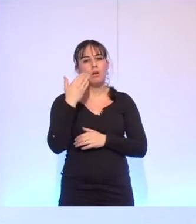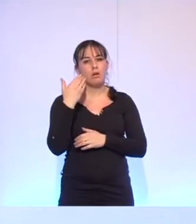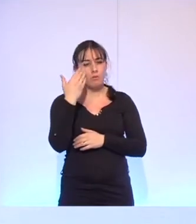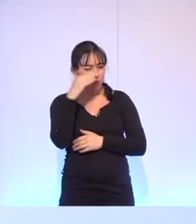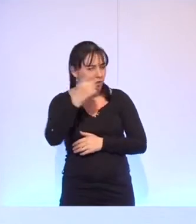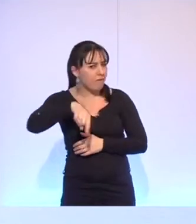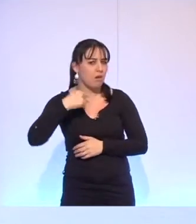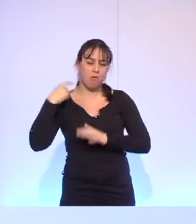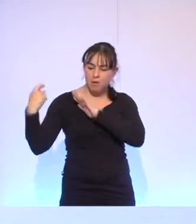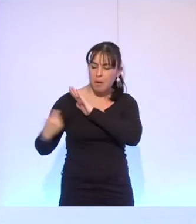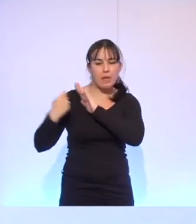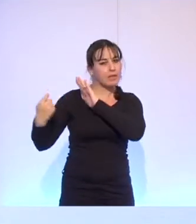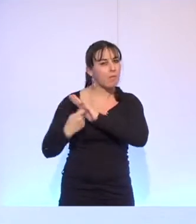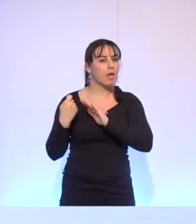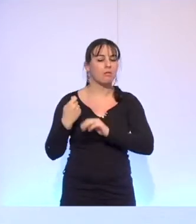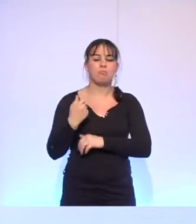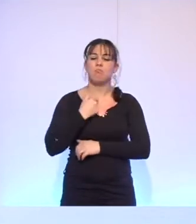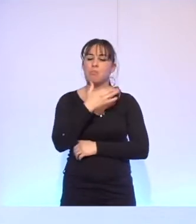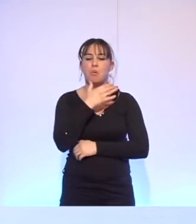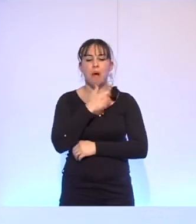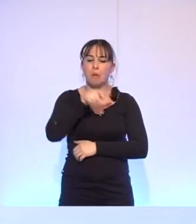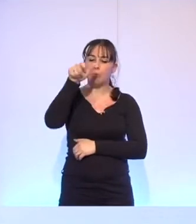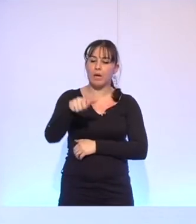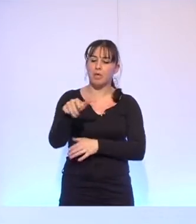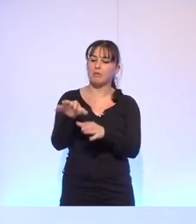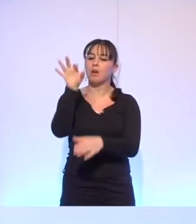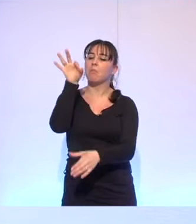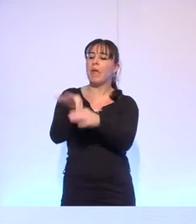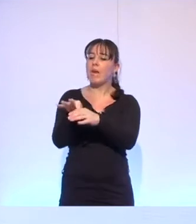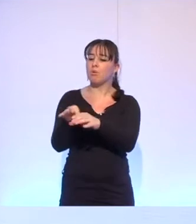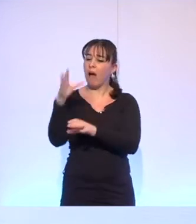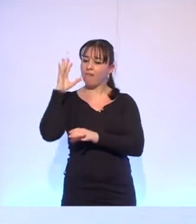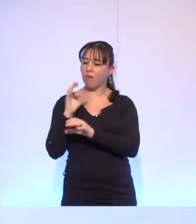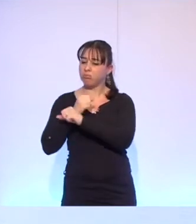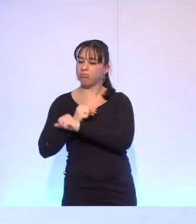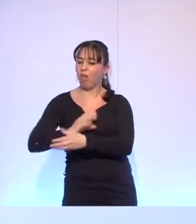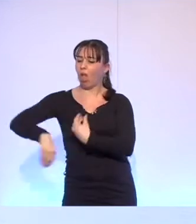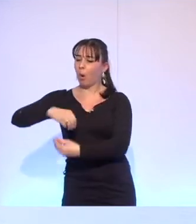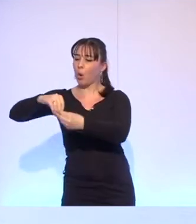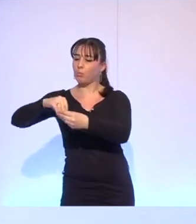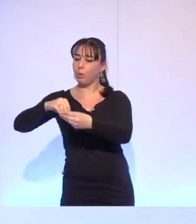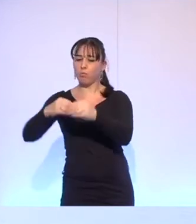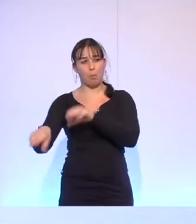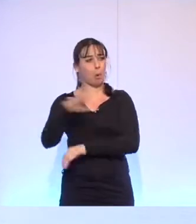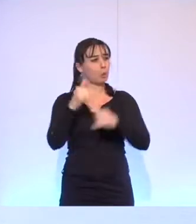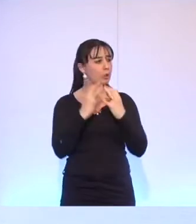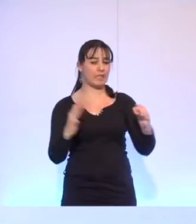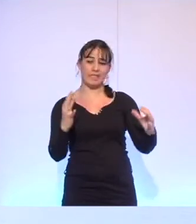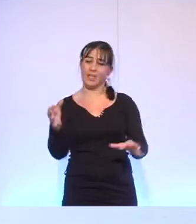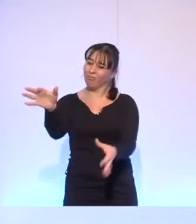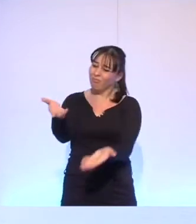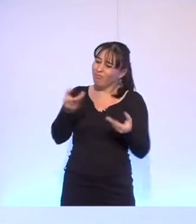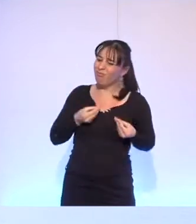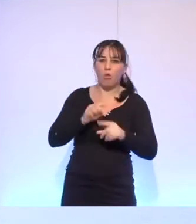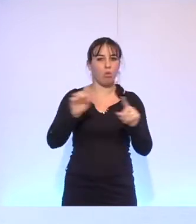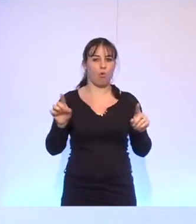répète, je ne cautionnerai pas qu'un élu condamné pour corruption puisse envisager d'exercer des responsabilités dans cette Assemblée et je sais que je